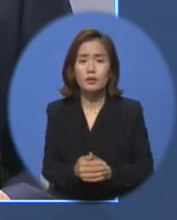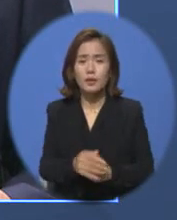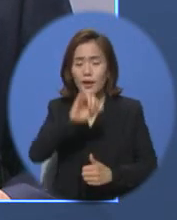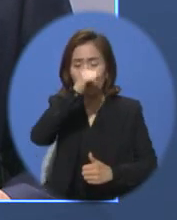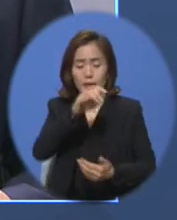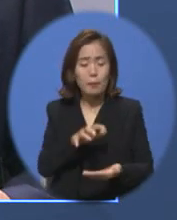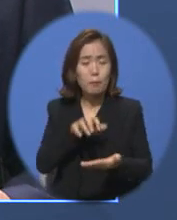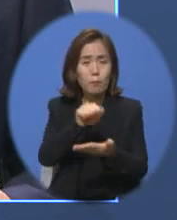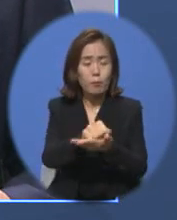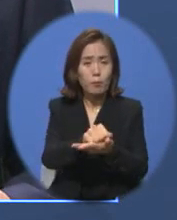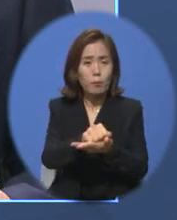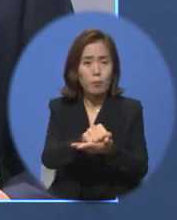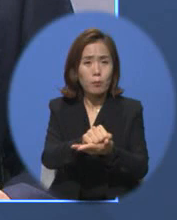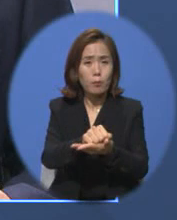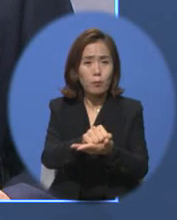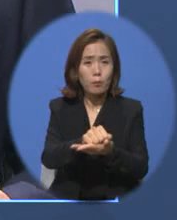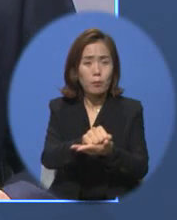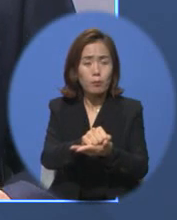제